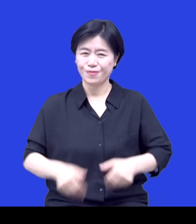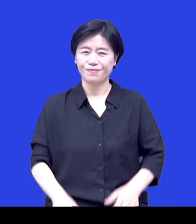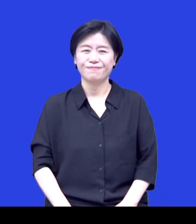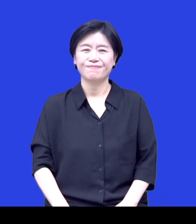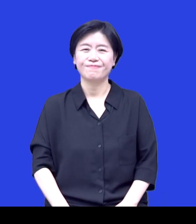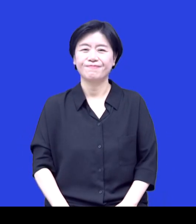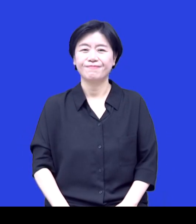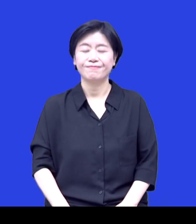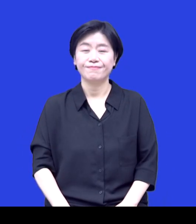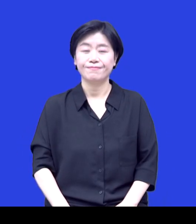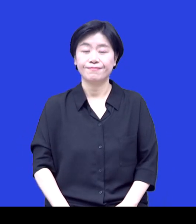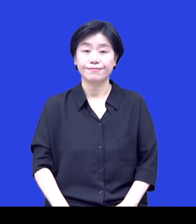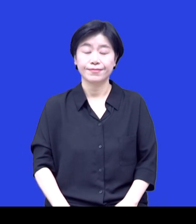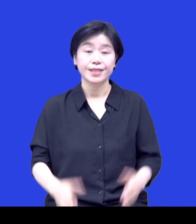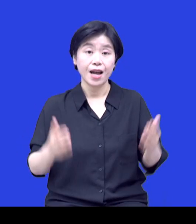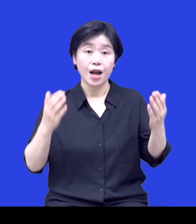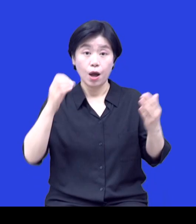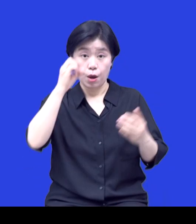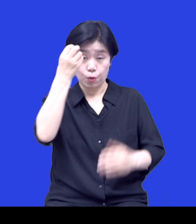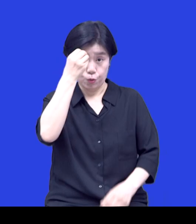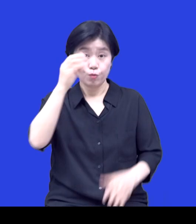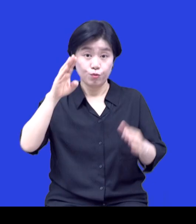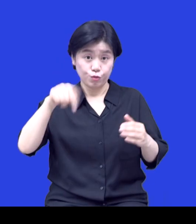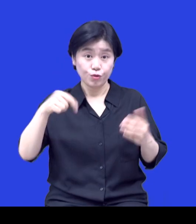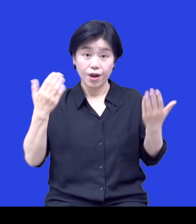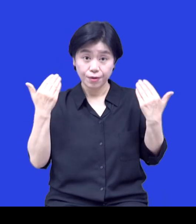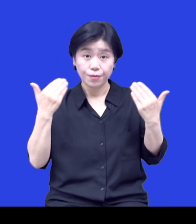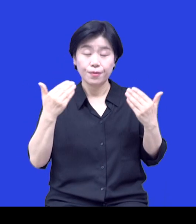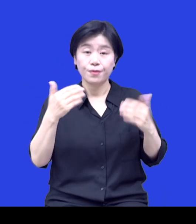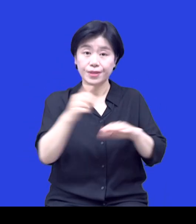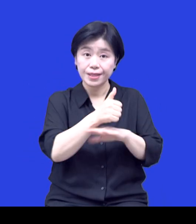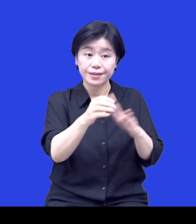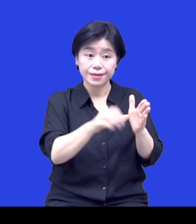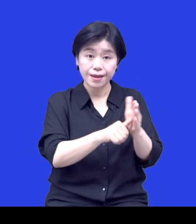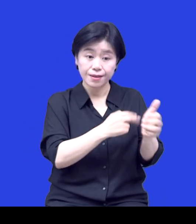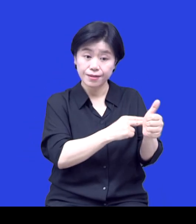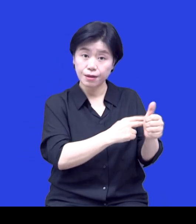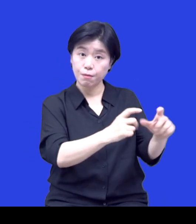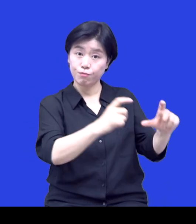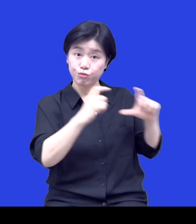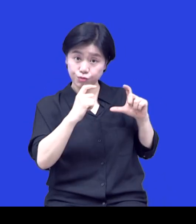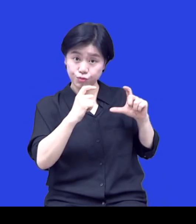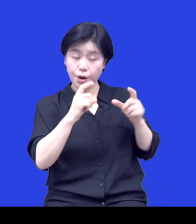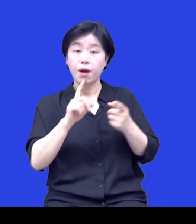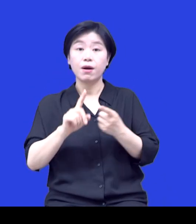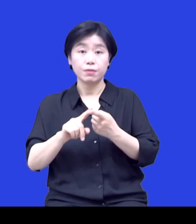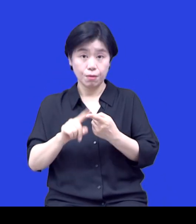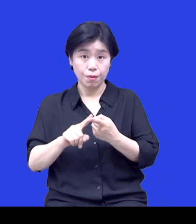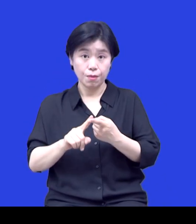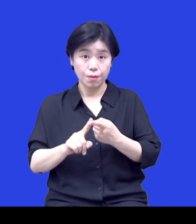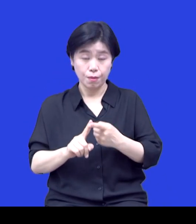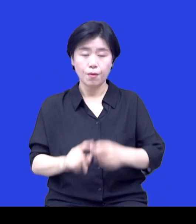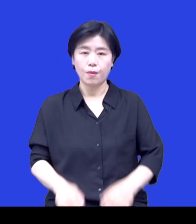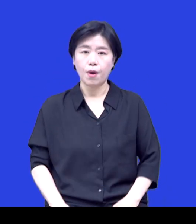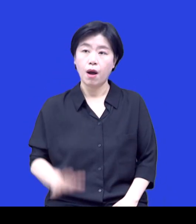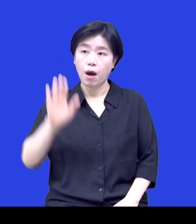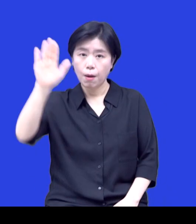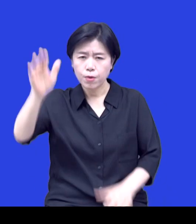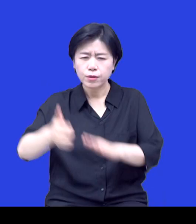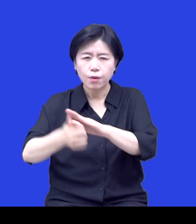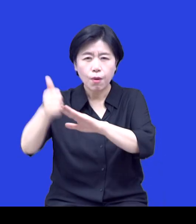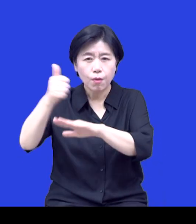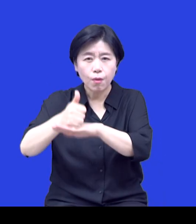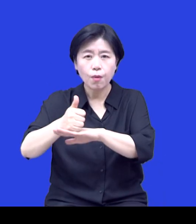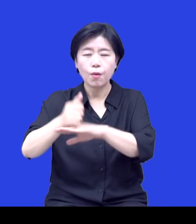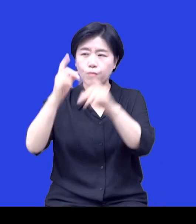근데 아까 그 학창시절 선생님의 어떻게 보면 선포대로 네. 너는 훌륭한 목회자가 될 것이다, 무엇이 될 것이다, 어느 네. 학교도